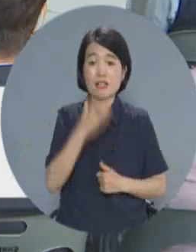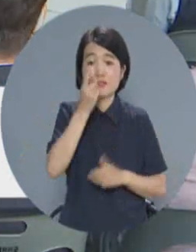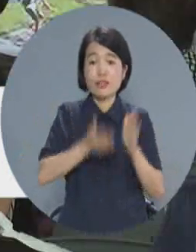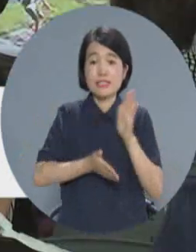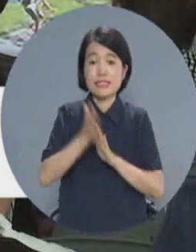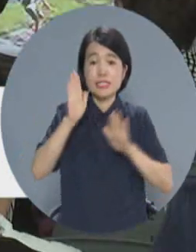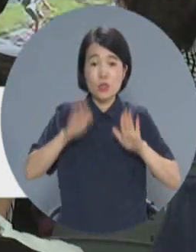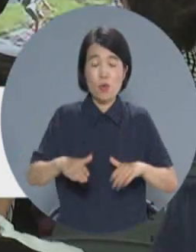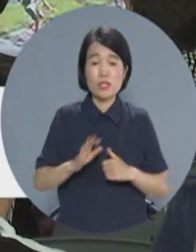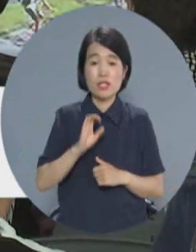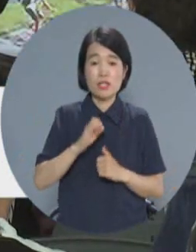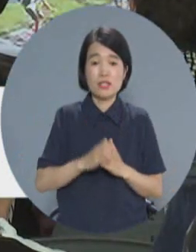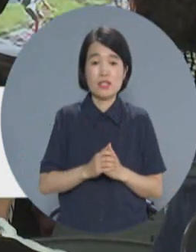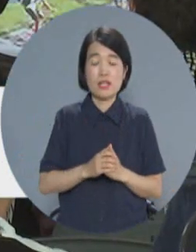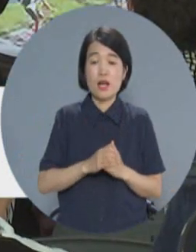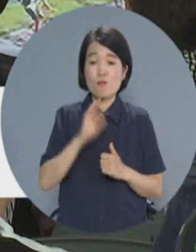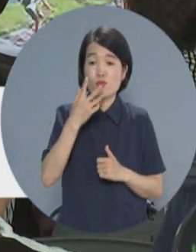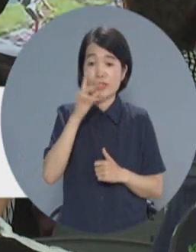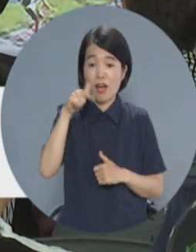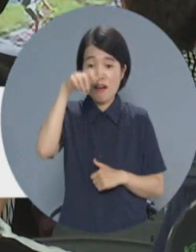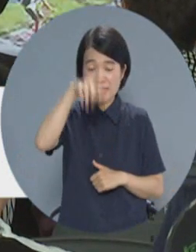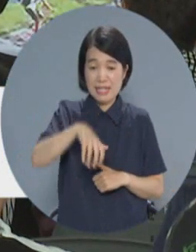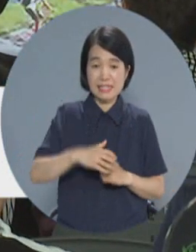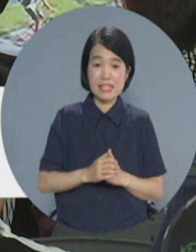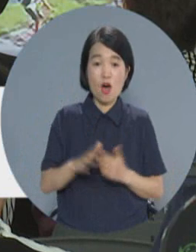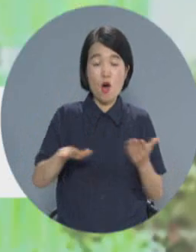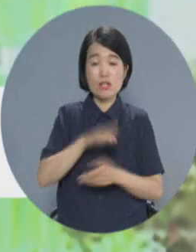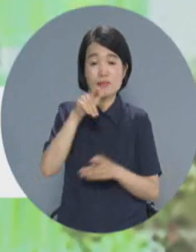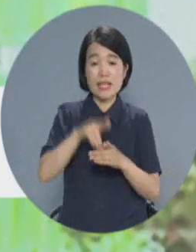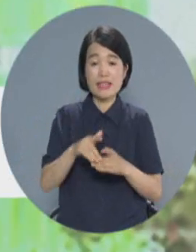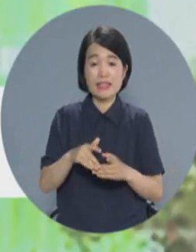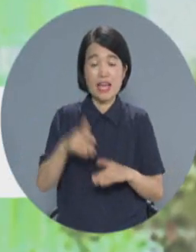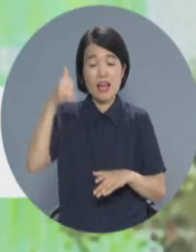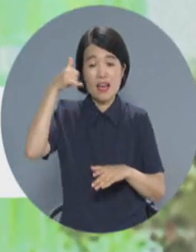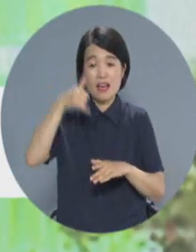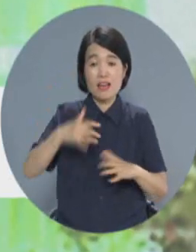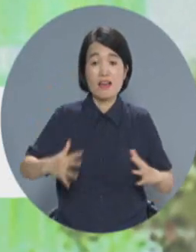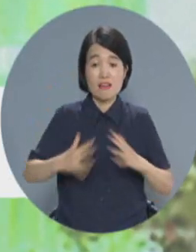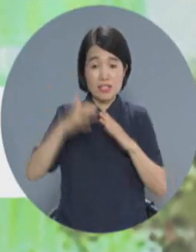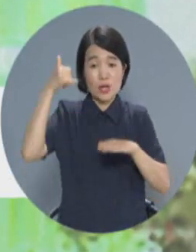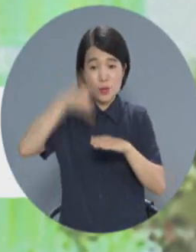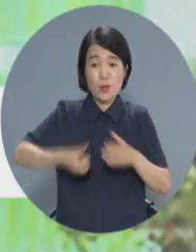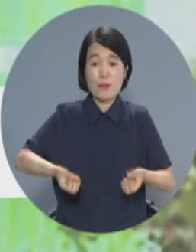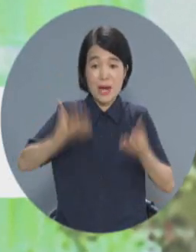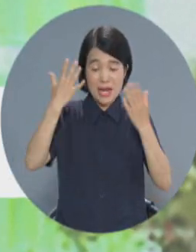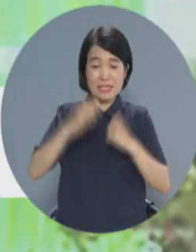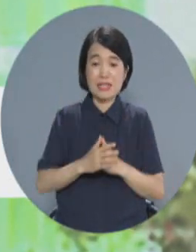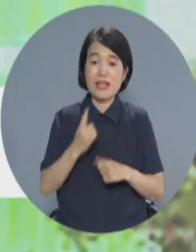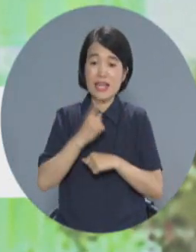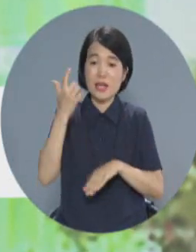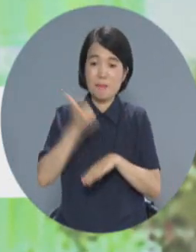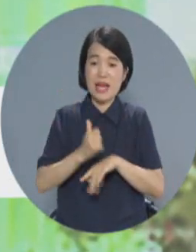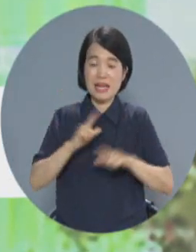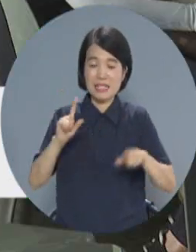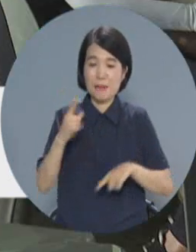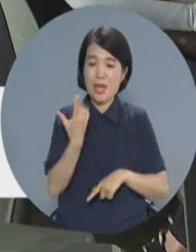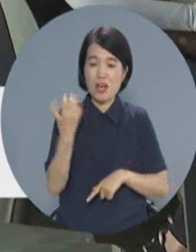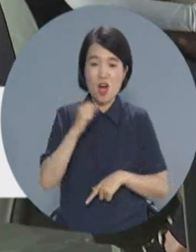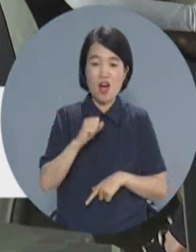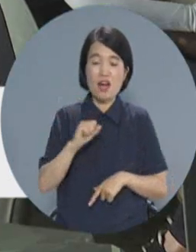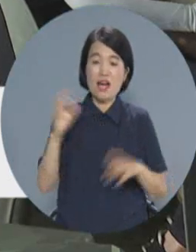순천시는 오늘 풍덕 배수펌프장에서 순천 어울림센터 건립 기공식을 갖고 내년 말까지 국비 100억 원